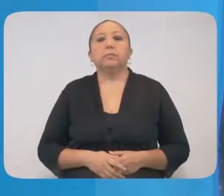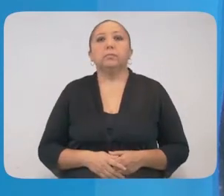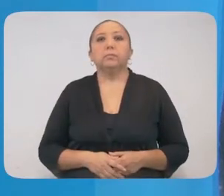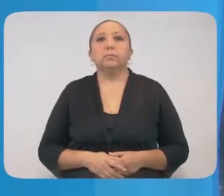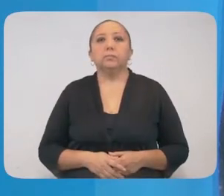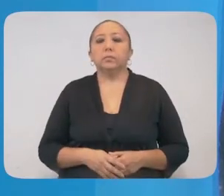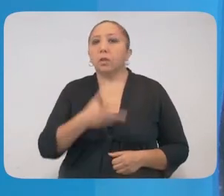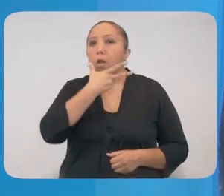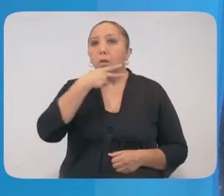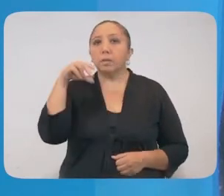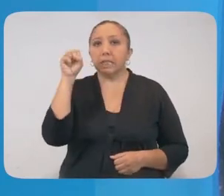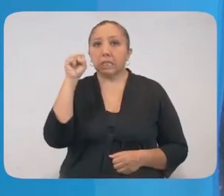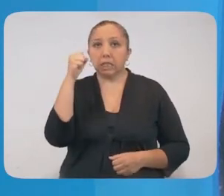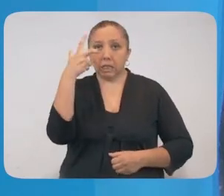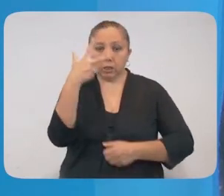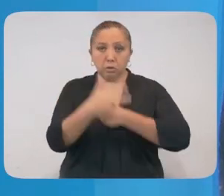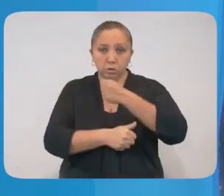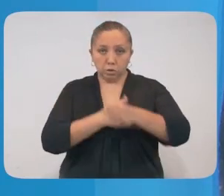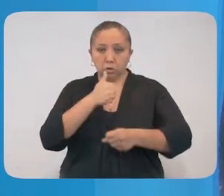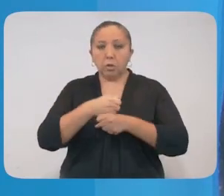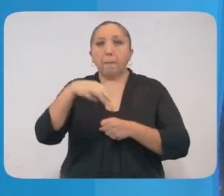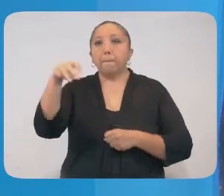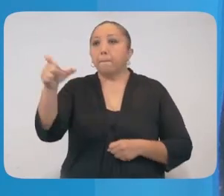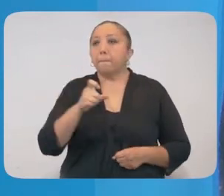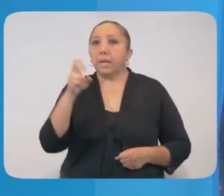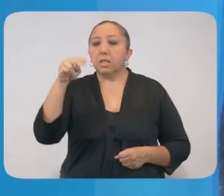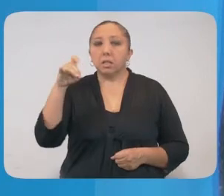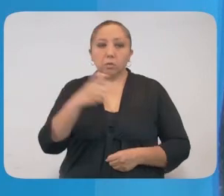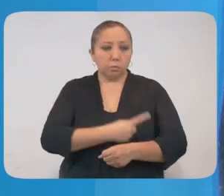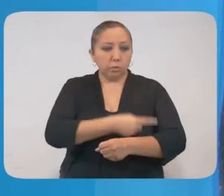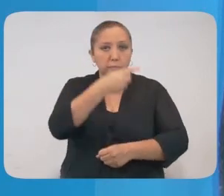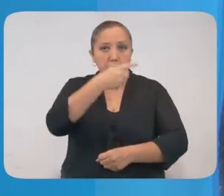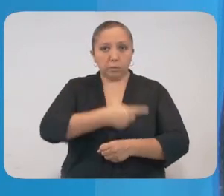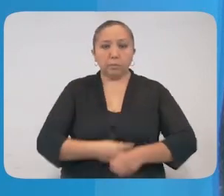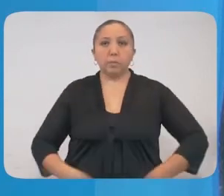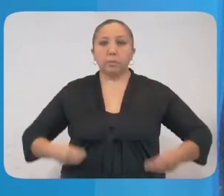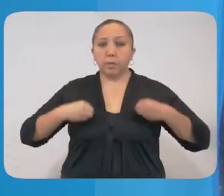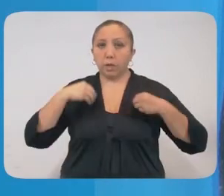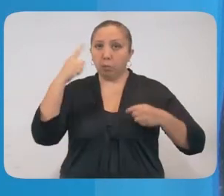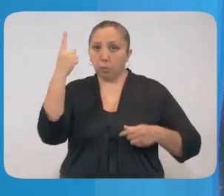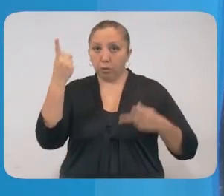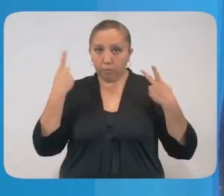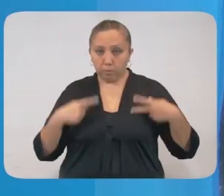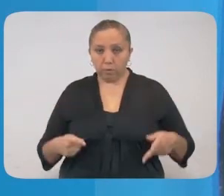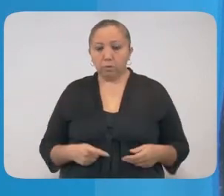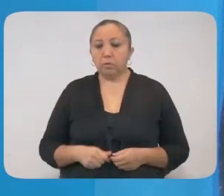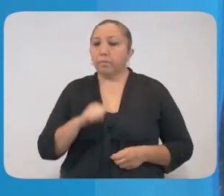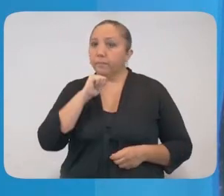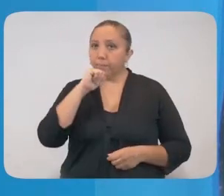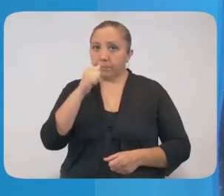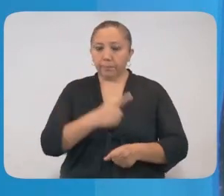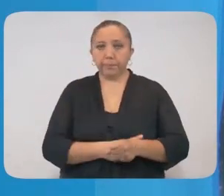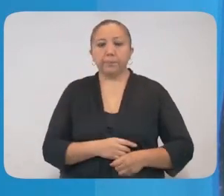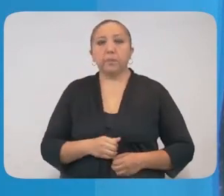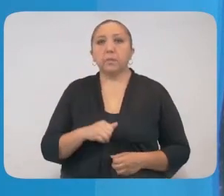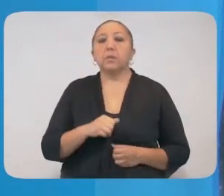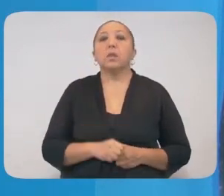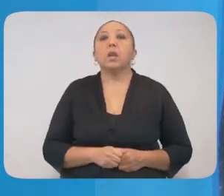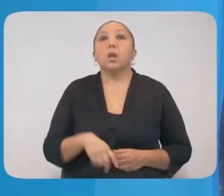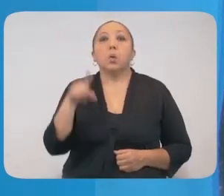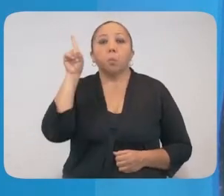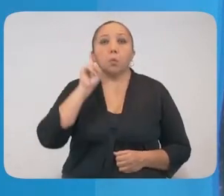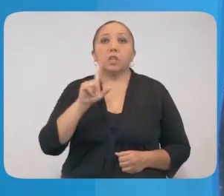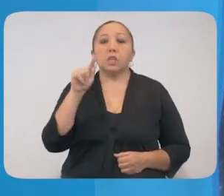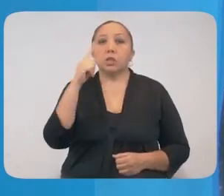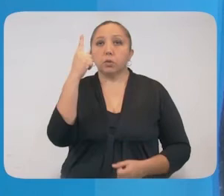kualkila mishbachik bahaktio tsokuchukik 461 mako kinsak tumen le coronavirus 667 un tulule kohano